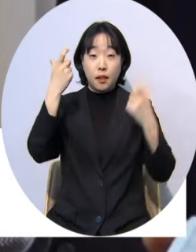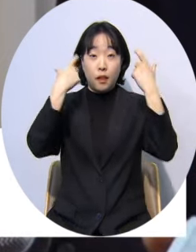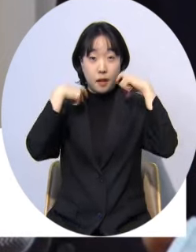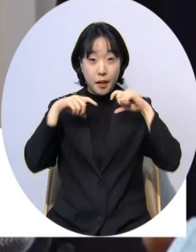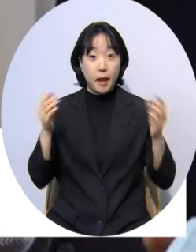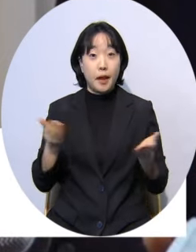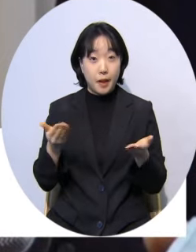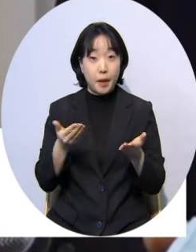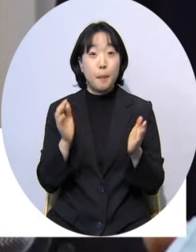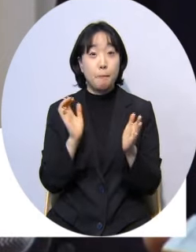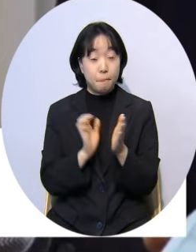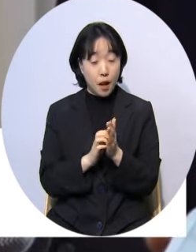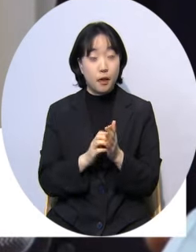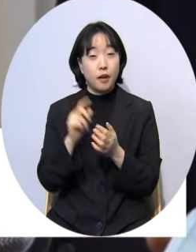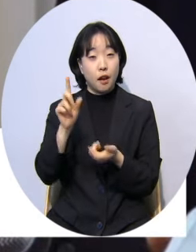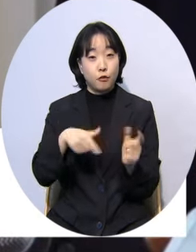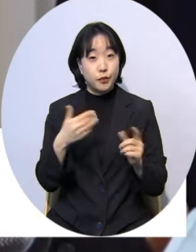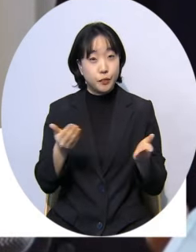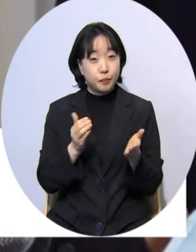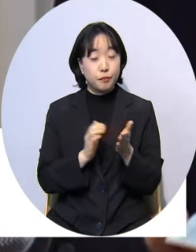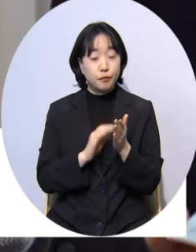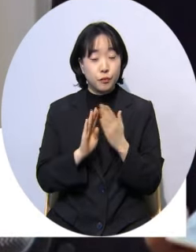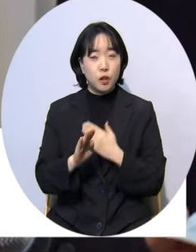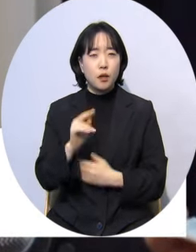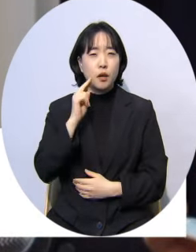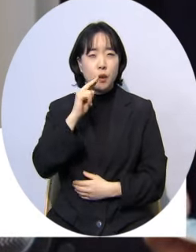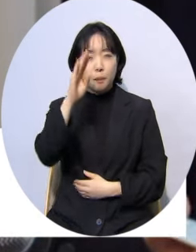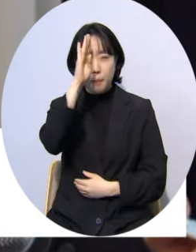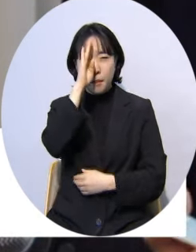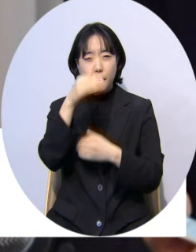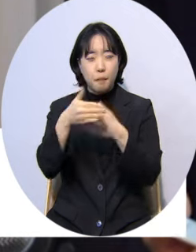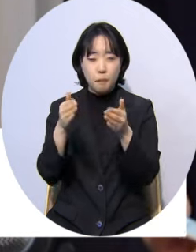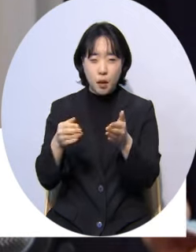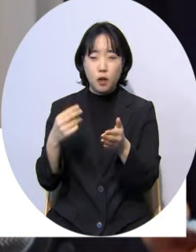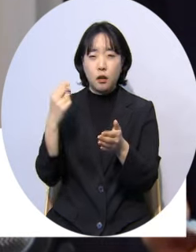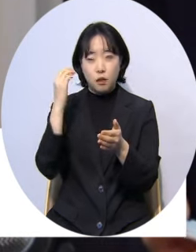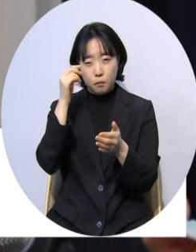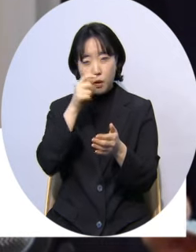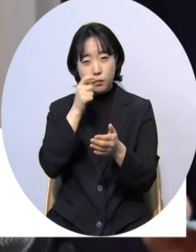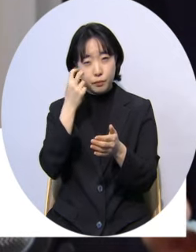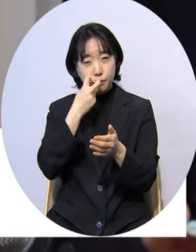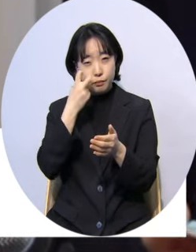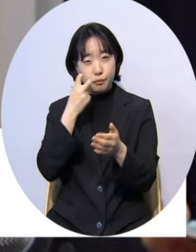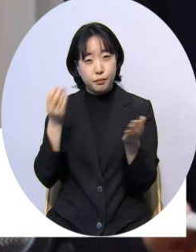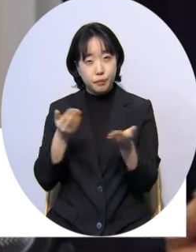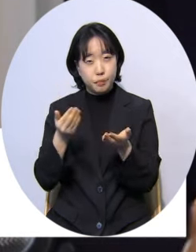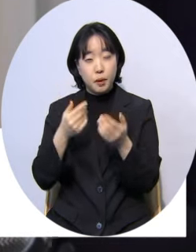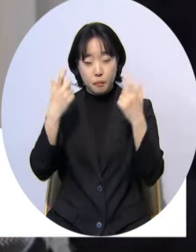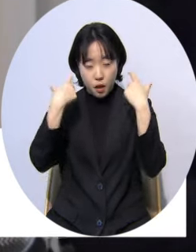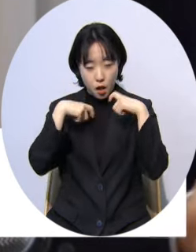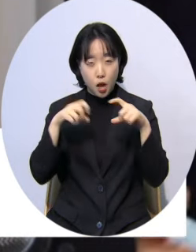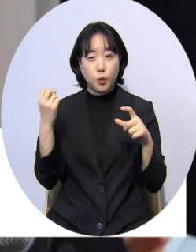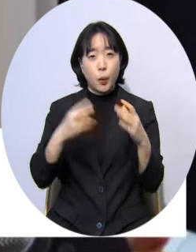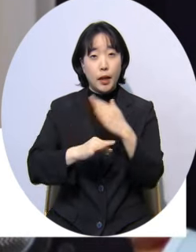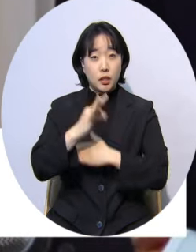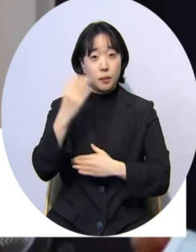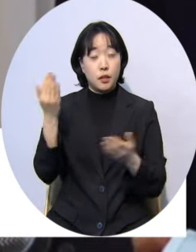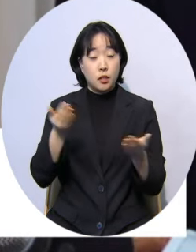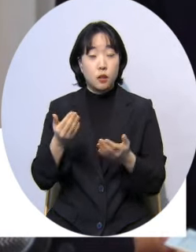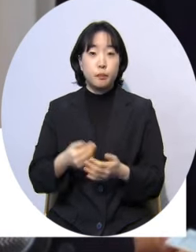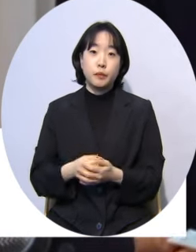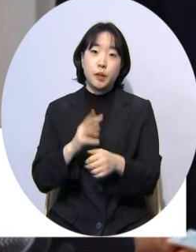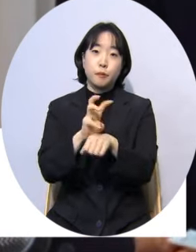뭐 하루 종일 근무하고 그다음에 중환자실 icu이 당직 쓰면서 밤새고 아침에 다시 외래를 보니까